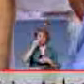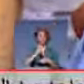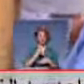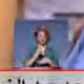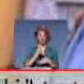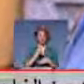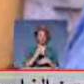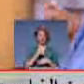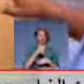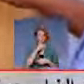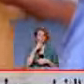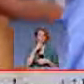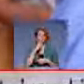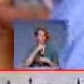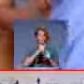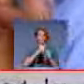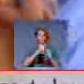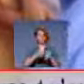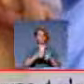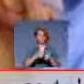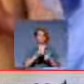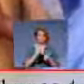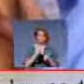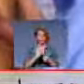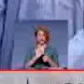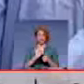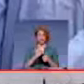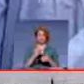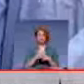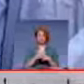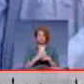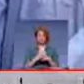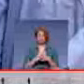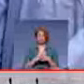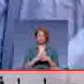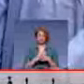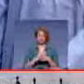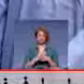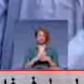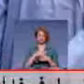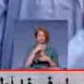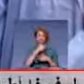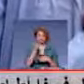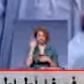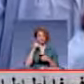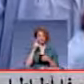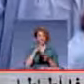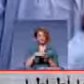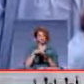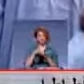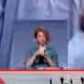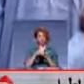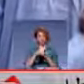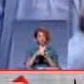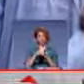فدائما بنبادر في المواضيع دي بالذات، مش علشان ان الحادثة غريبة والحادثة مقلقة، لا بصراحة عايز اقول لك حاجة، انا ما كنتش مقتنع يعني عشان ان انا مش من النوع اول اللي